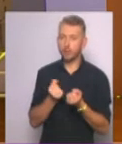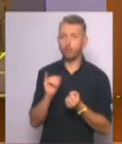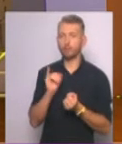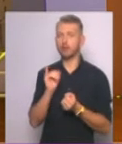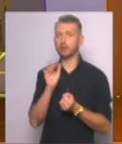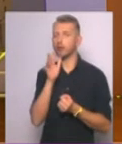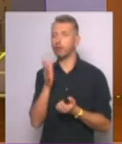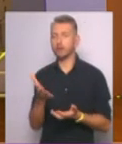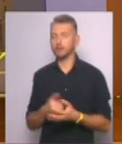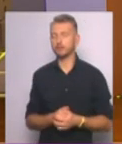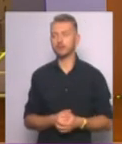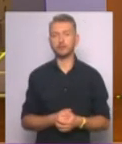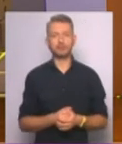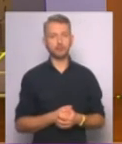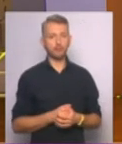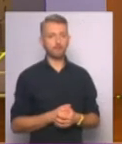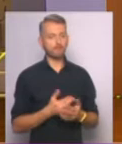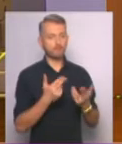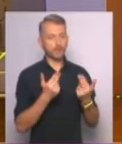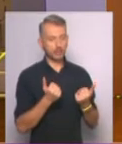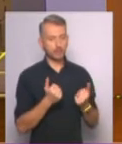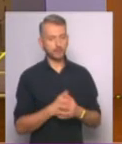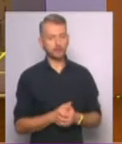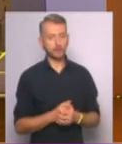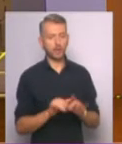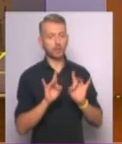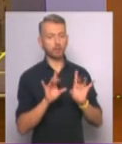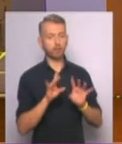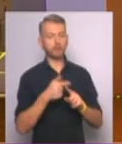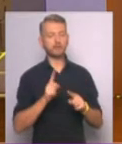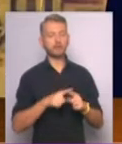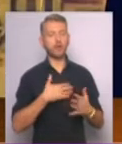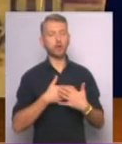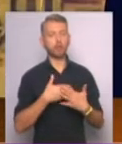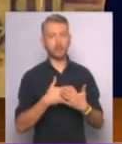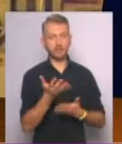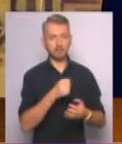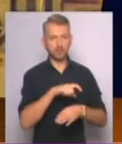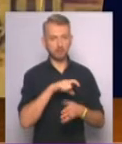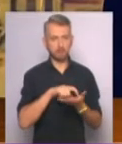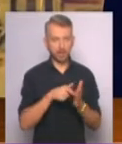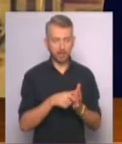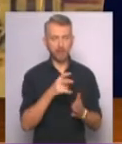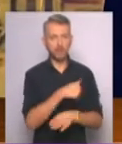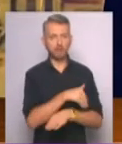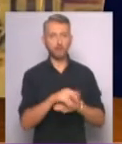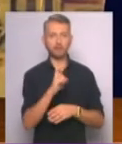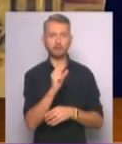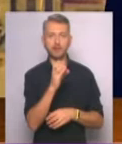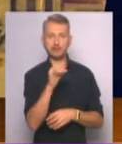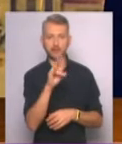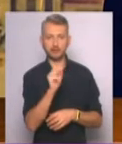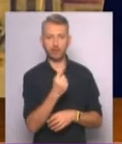коли найчастіше? Так, розповім. Це громадська приймальня на вулиці Басейній,